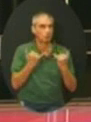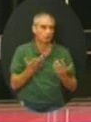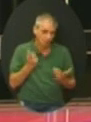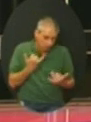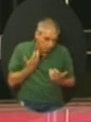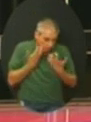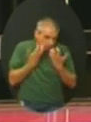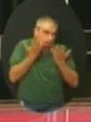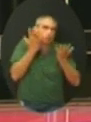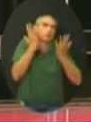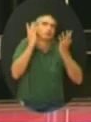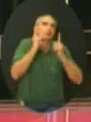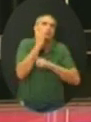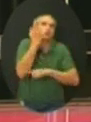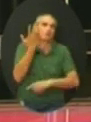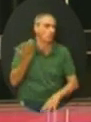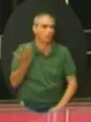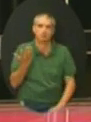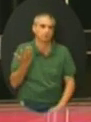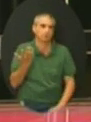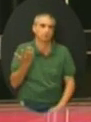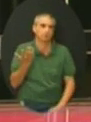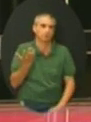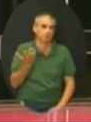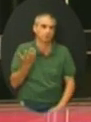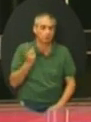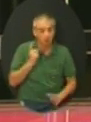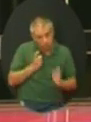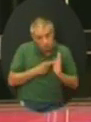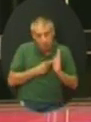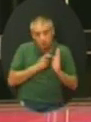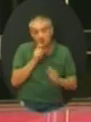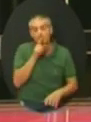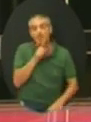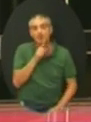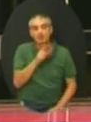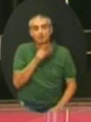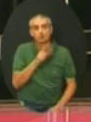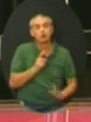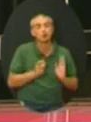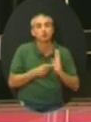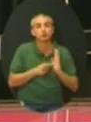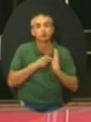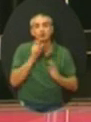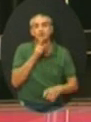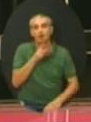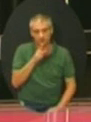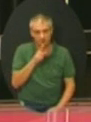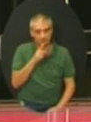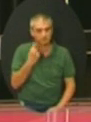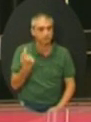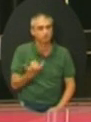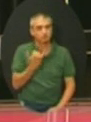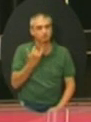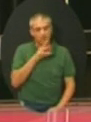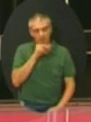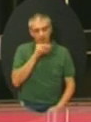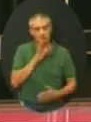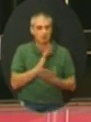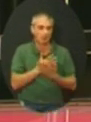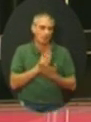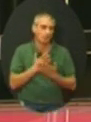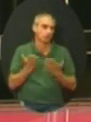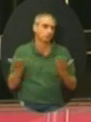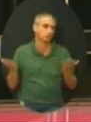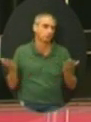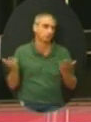יש פרשיות ברמות מאוד גבוהות, שדורשות מאותו אדם, כן. שדורשות מאותו אדם חדשות לבקרים לדון בהחלטות